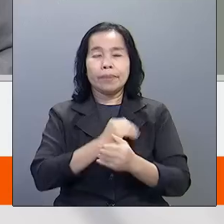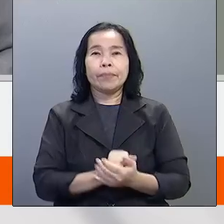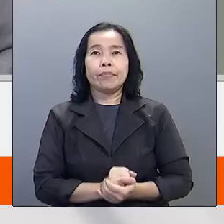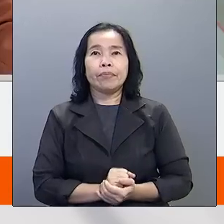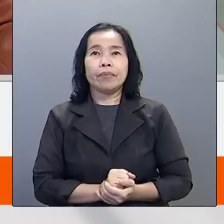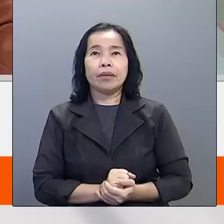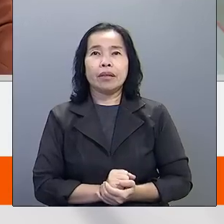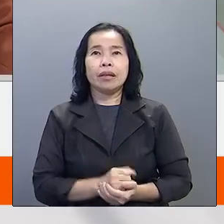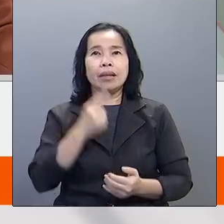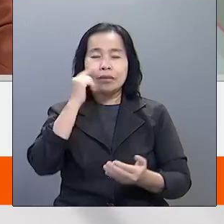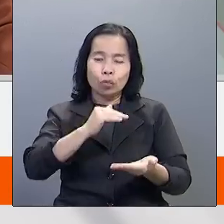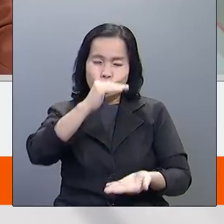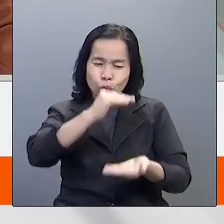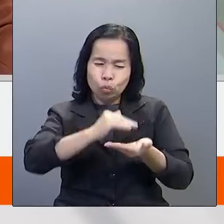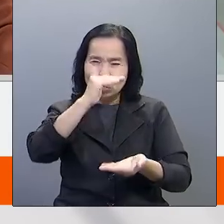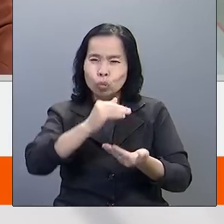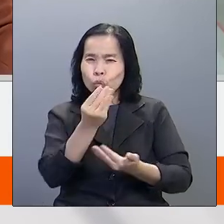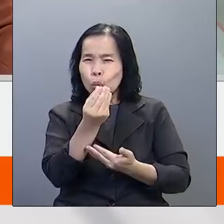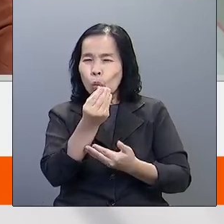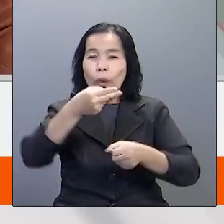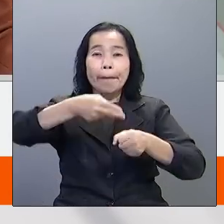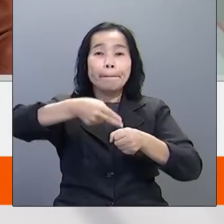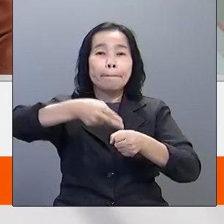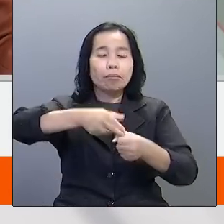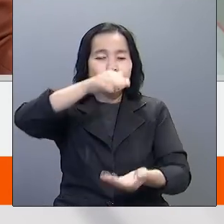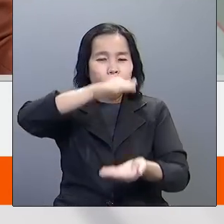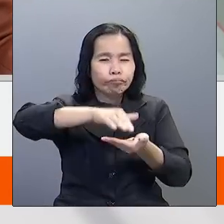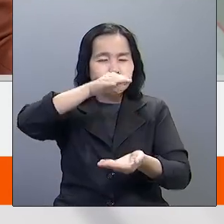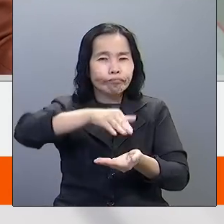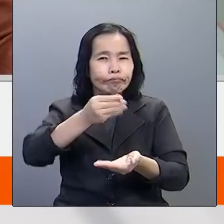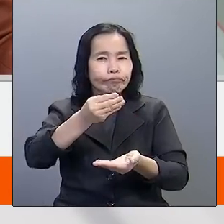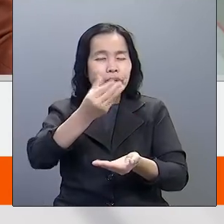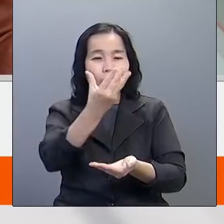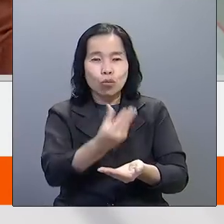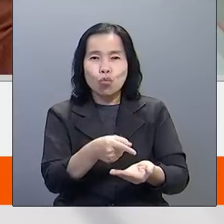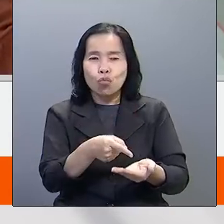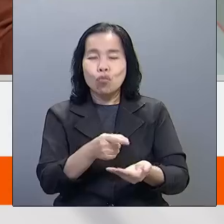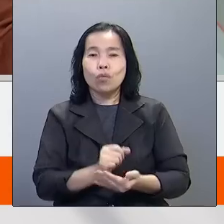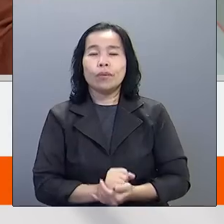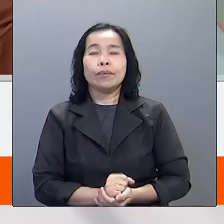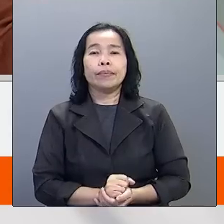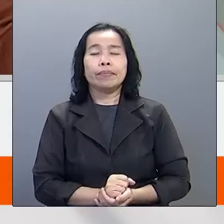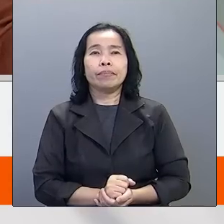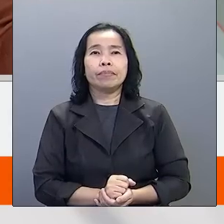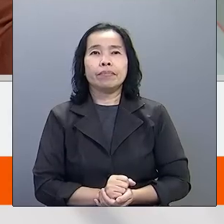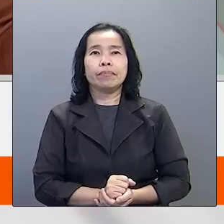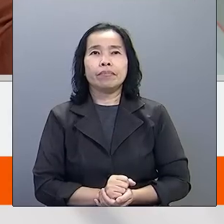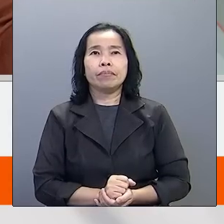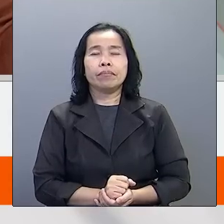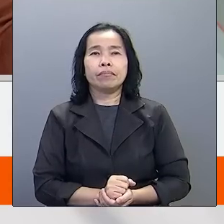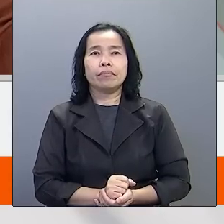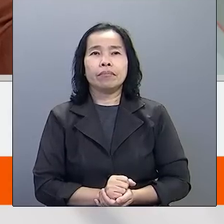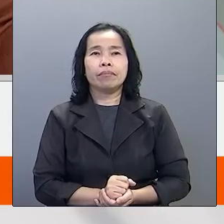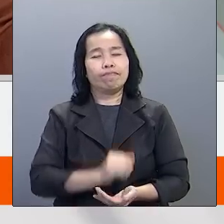ออยู่เนี่ยประมาณเท่าไหร่คะท่านคะปริมาณน้ำมันที่น่าจะยังเหลืออยู่ในเรือลบหลวงนะคะ ต้องเรียนว่าปริมาณจ